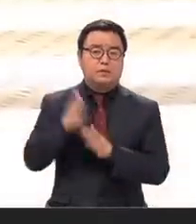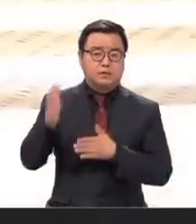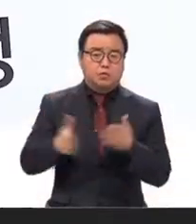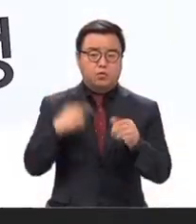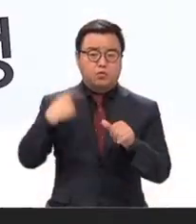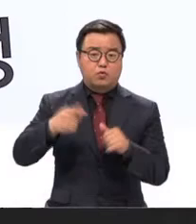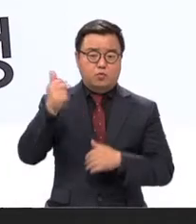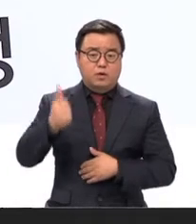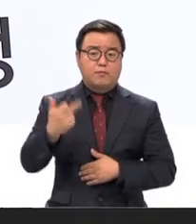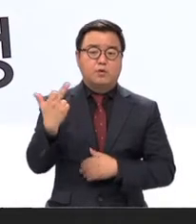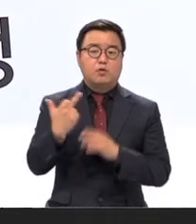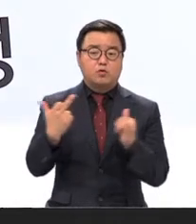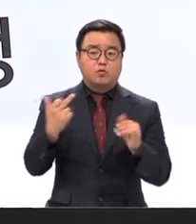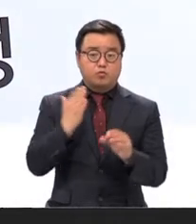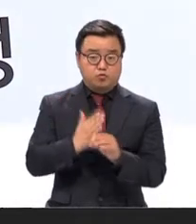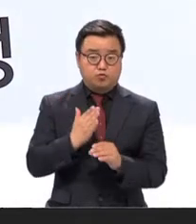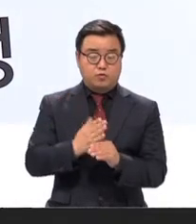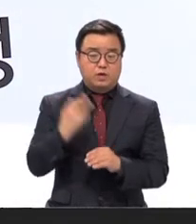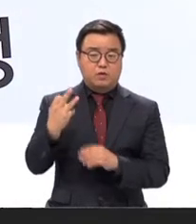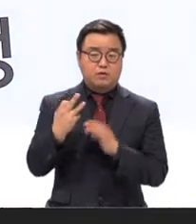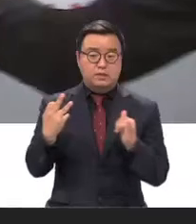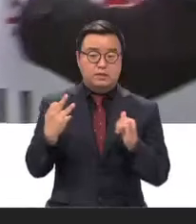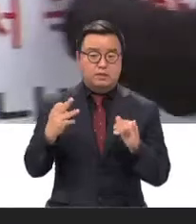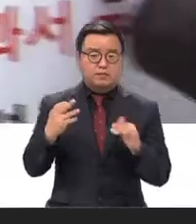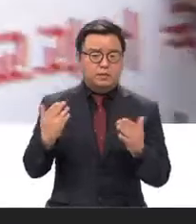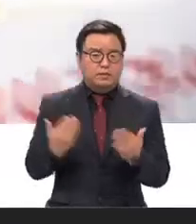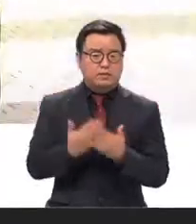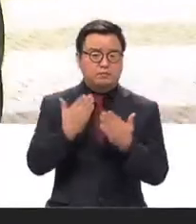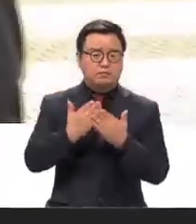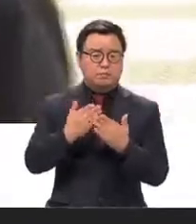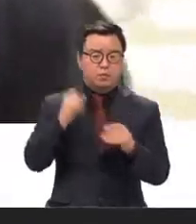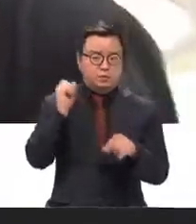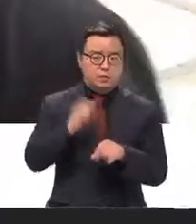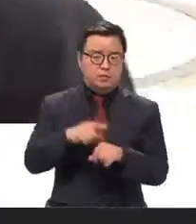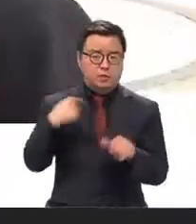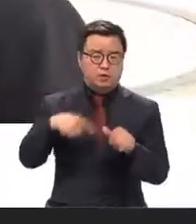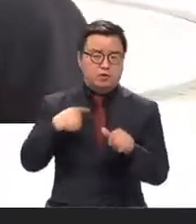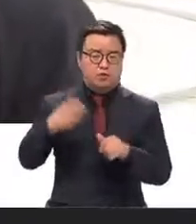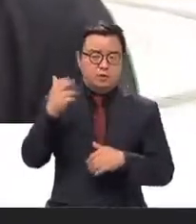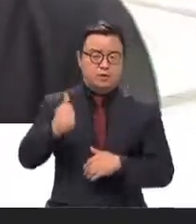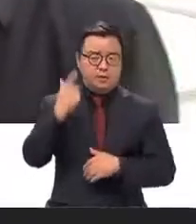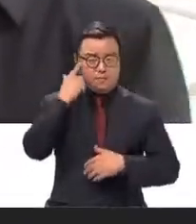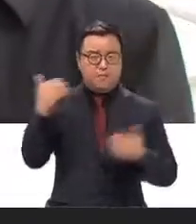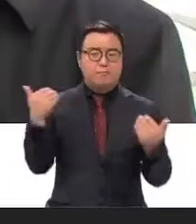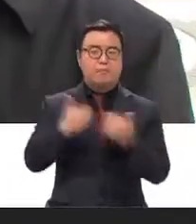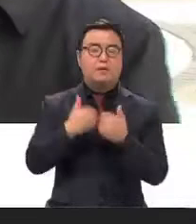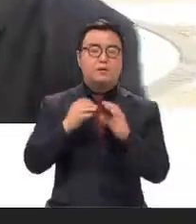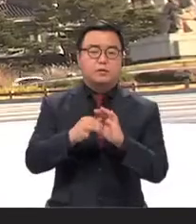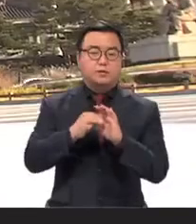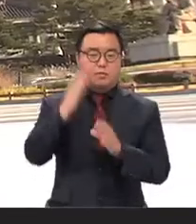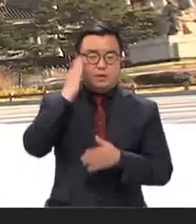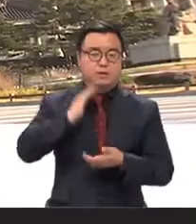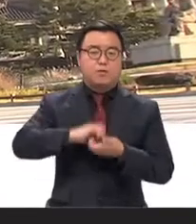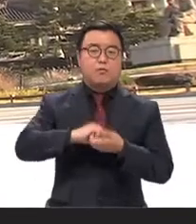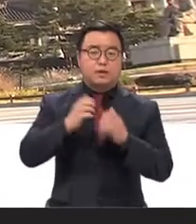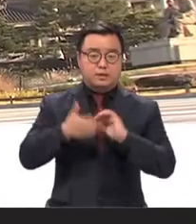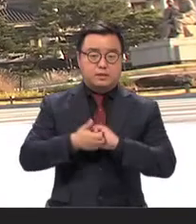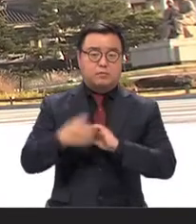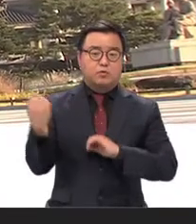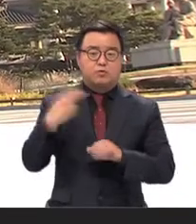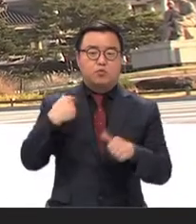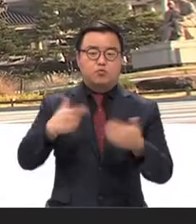가운데 13명이나 되는 진보 성향 교육감들이 국정화에 반대하면서 청와대와 교육부 앞에서 1인 시위를 벌이고